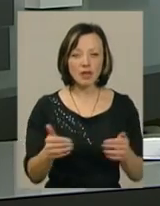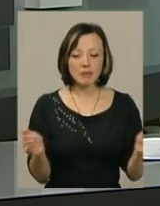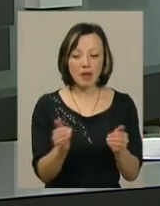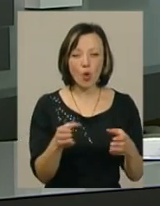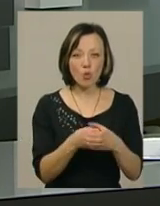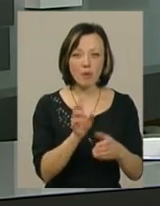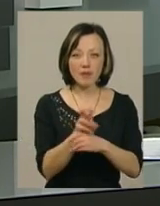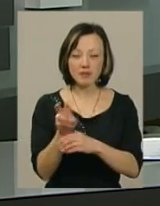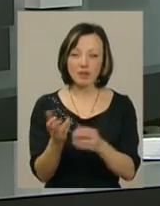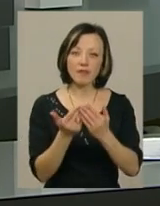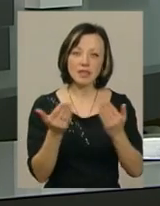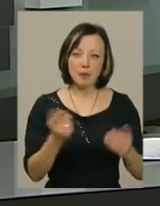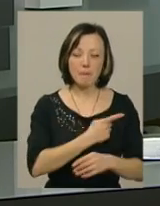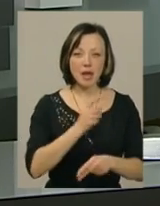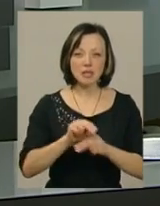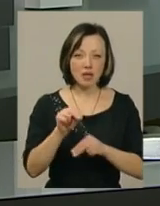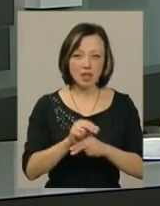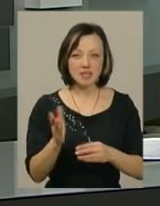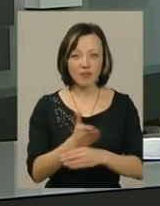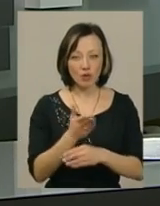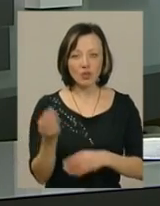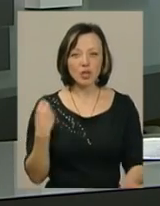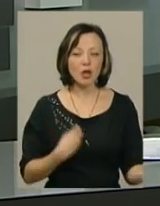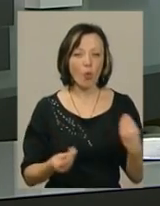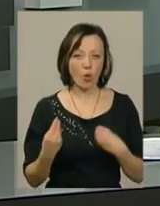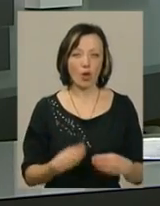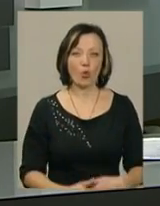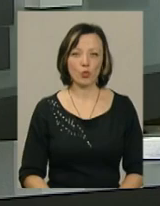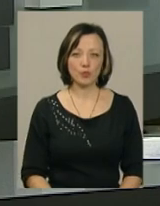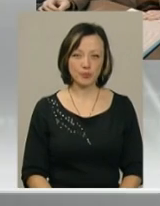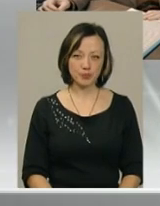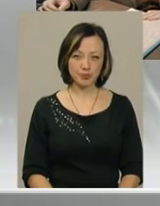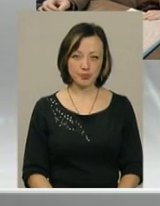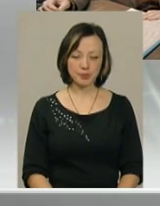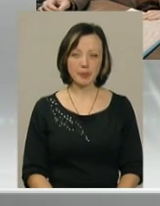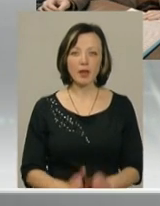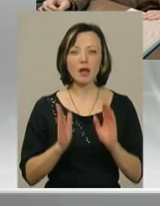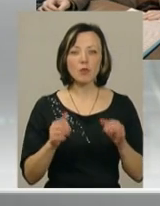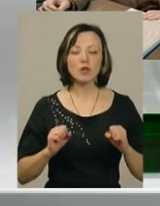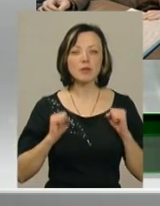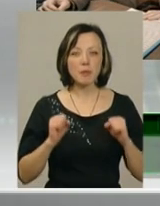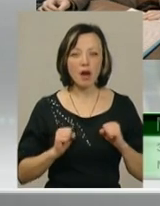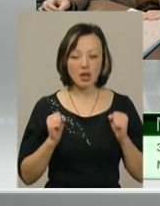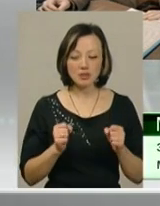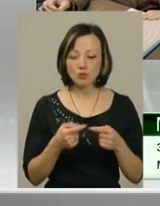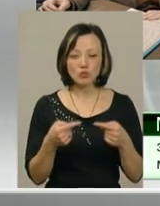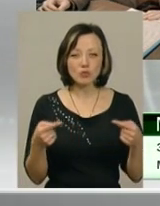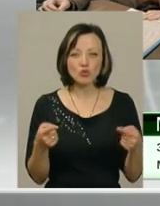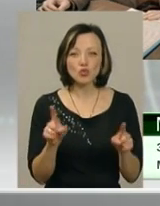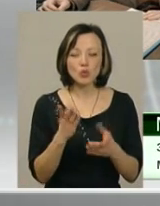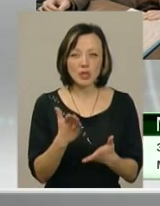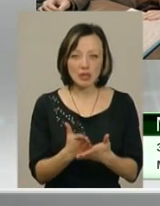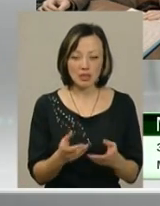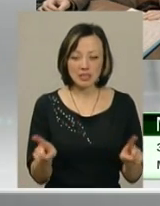групам відвідувачів виставки і майстер-класи з виготовлення одягу. Будемо намагатися з підручних матеріалів